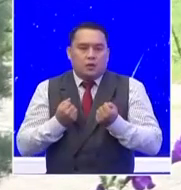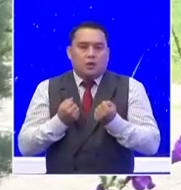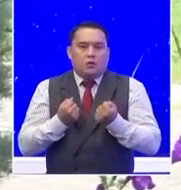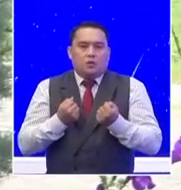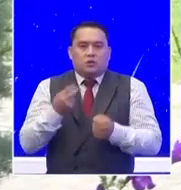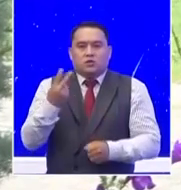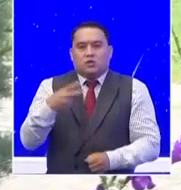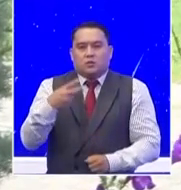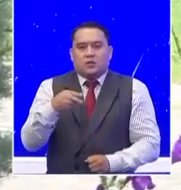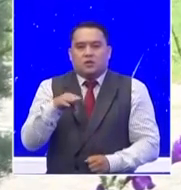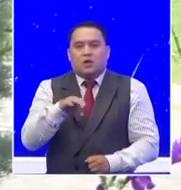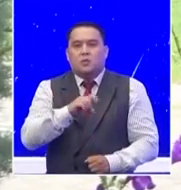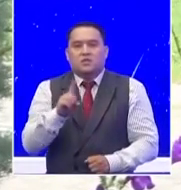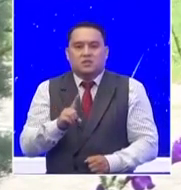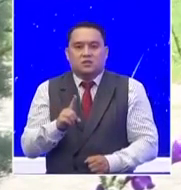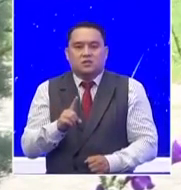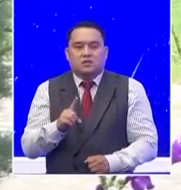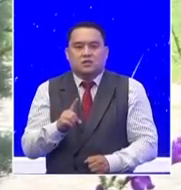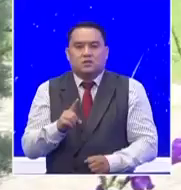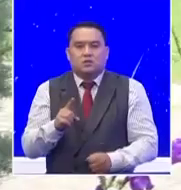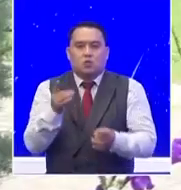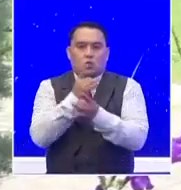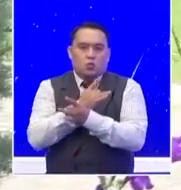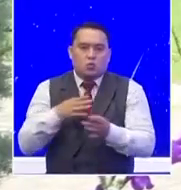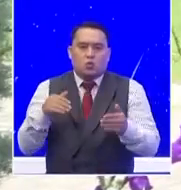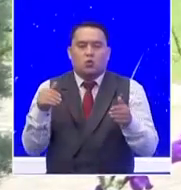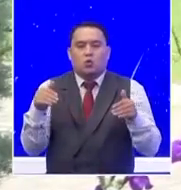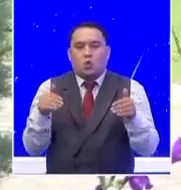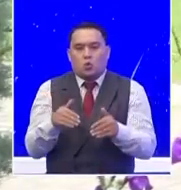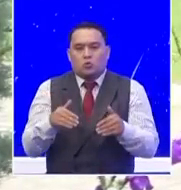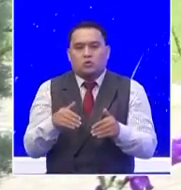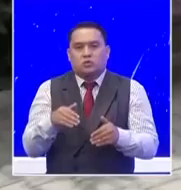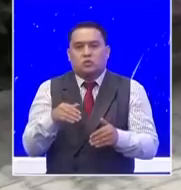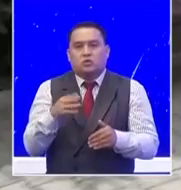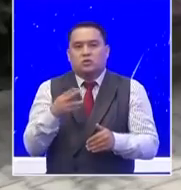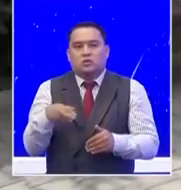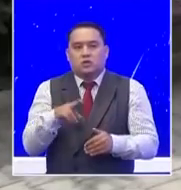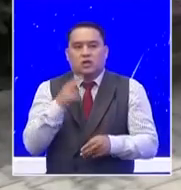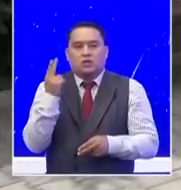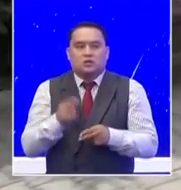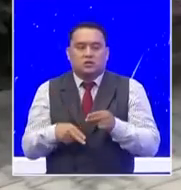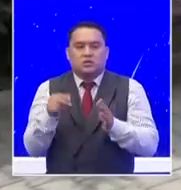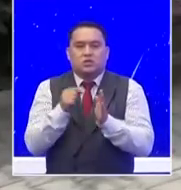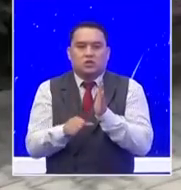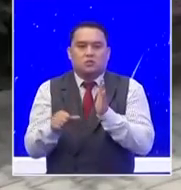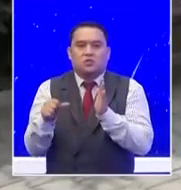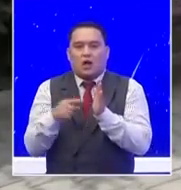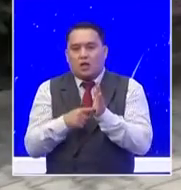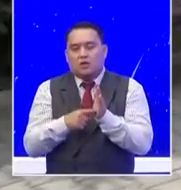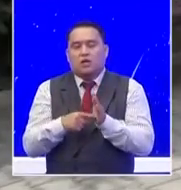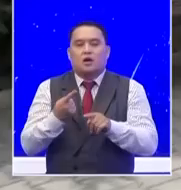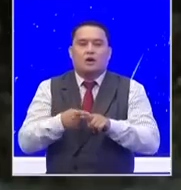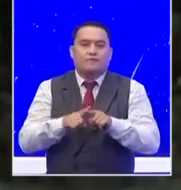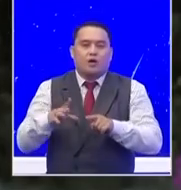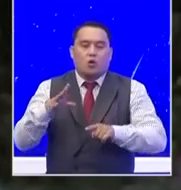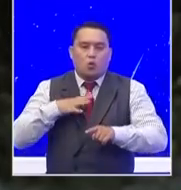күндері 20 тамызға дейін жүреді. Мәдениет колледждеріне құжаттар осы шілде айында шектеледі. Облыста 76 кәсіптік білім беретін мекеме